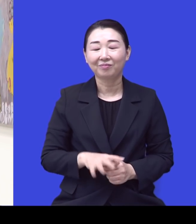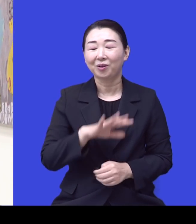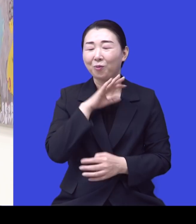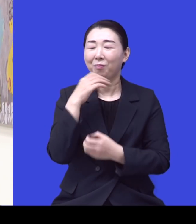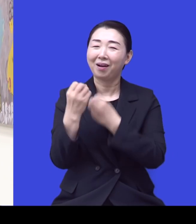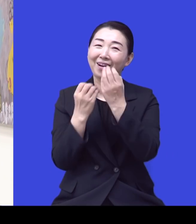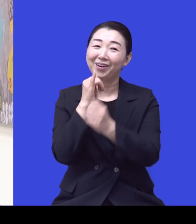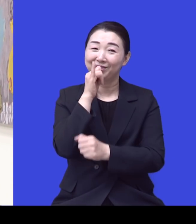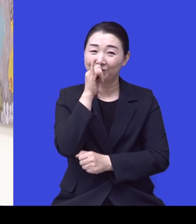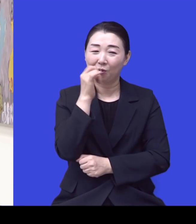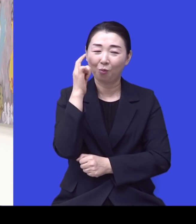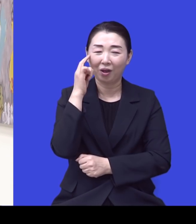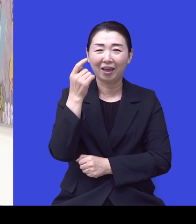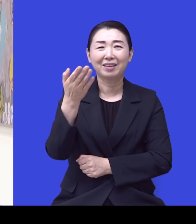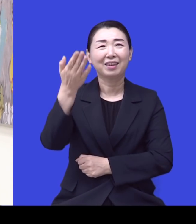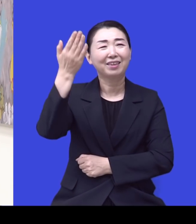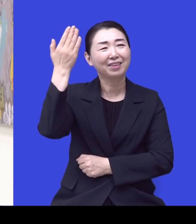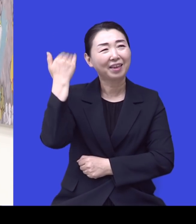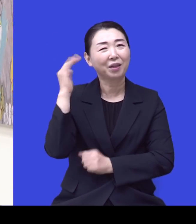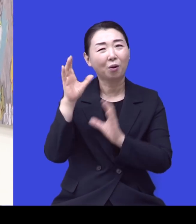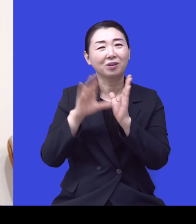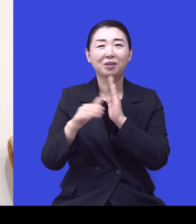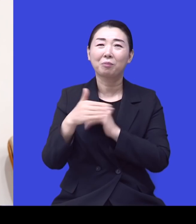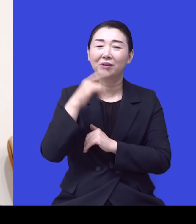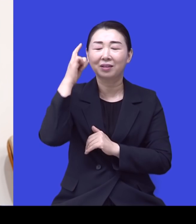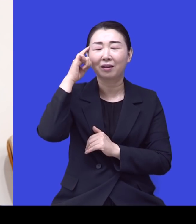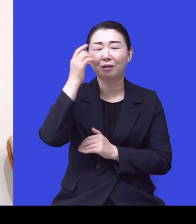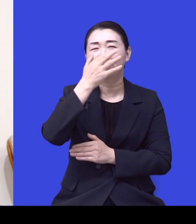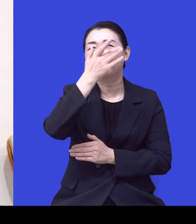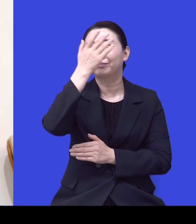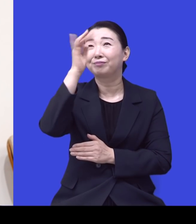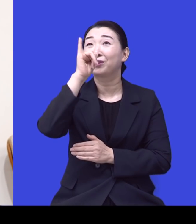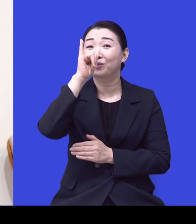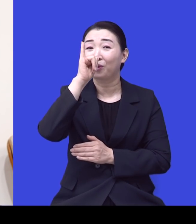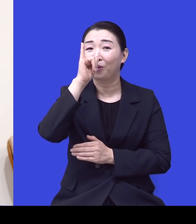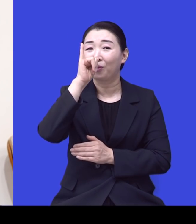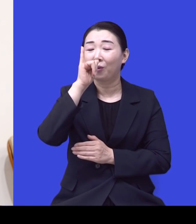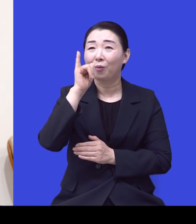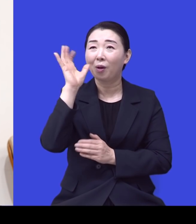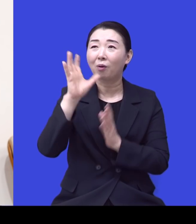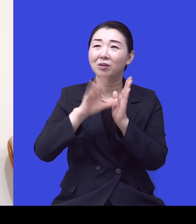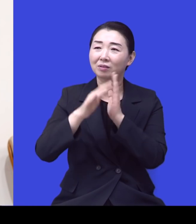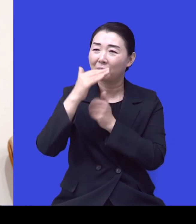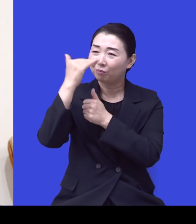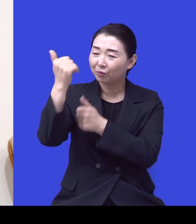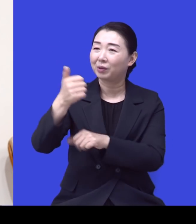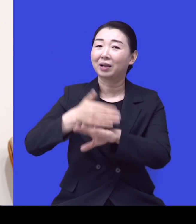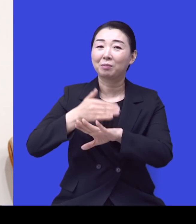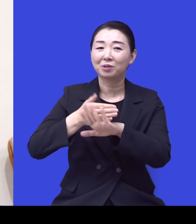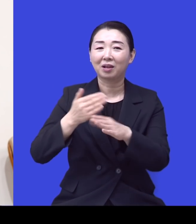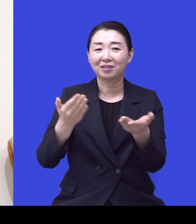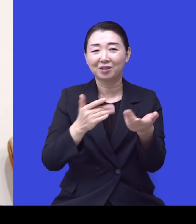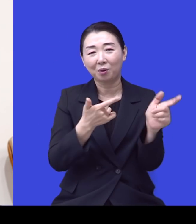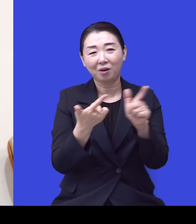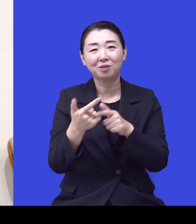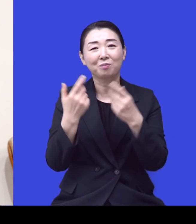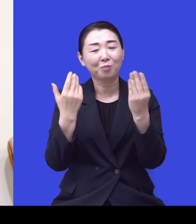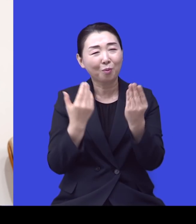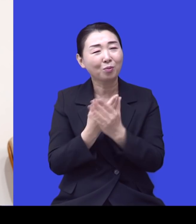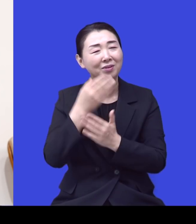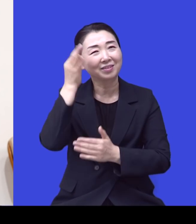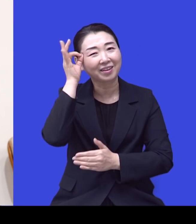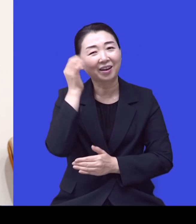옛날 어린 시절부터 생각이 다 나는 거예요. 예. 근데 그 어린 시절에 불러줬던 거 감사한 일들 막 이런 일들이 다 일어나고